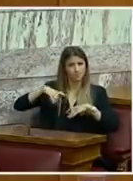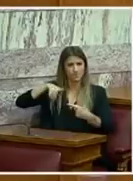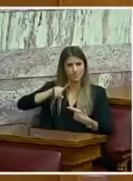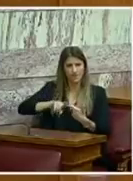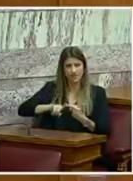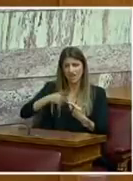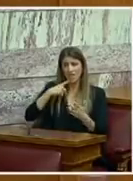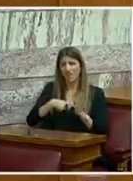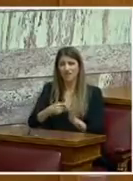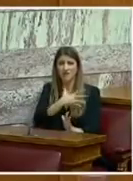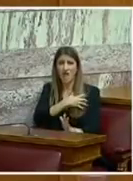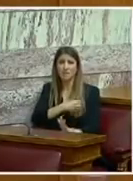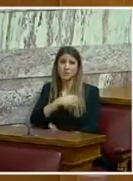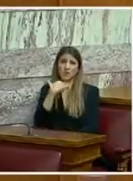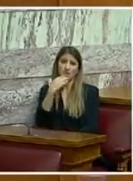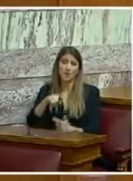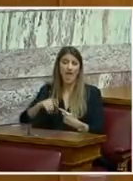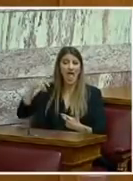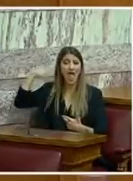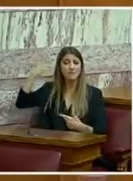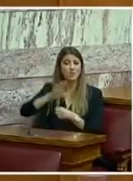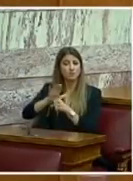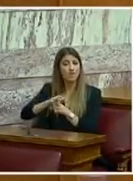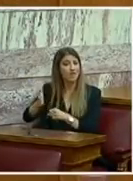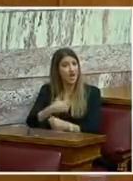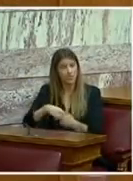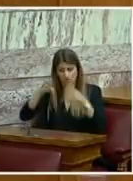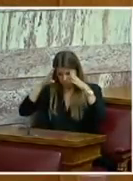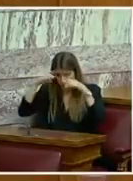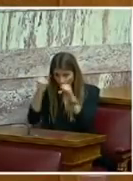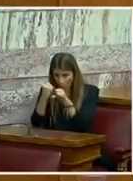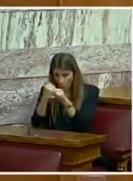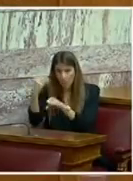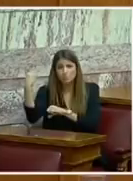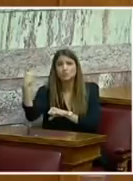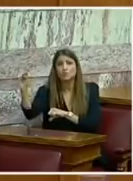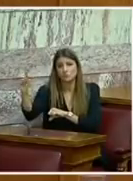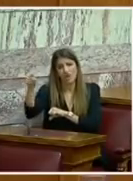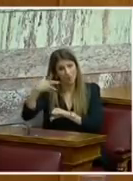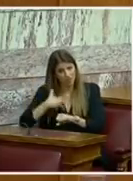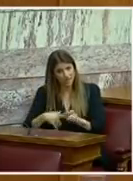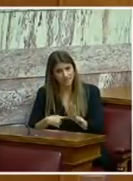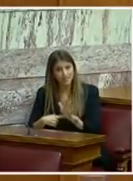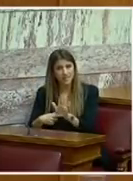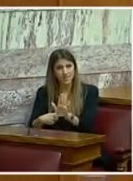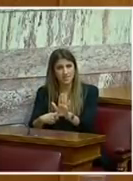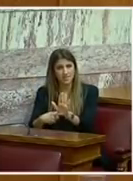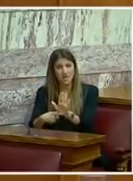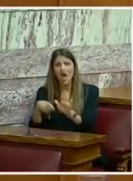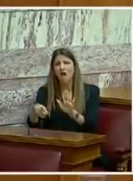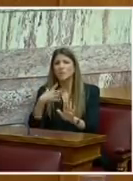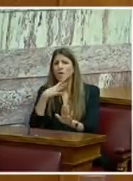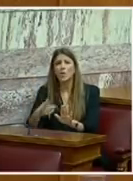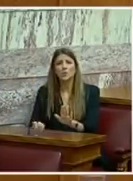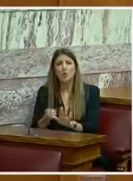αξιοπιστία, την επιστημονική επάρκεια και την προσήλωσή τους στο δικαστικό καθήκον. Και αυτό γιατί το κάνανε? Γιατί,